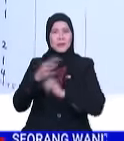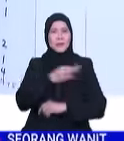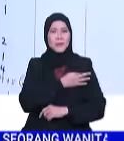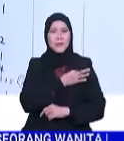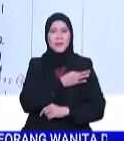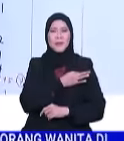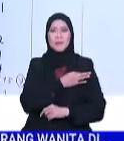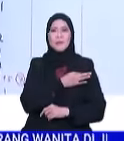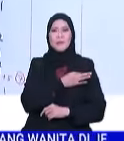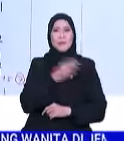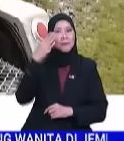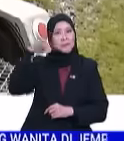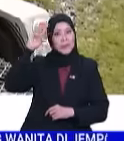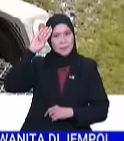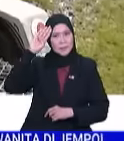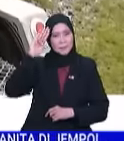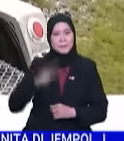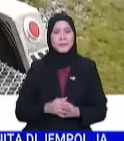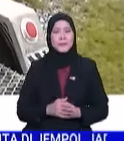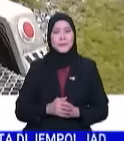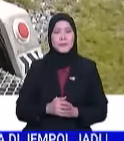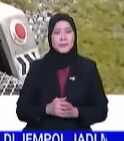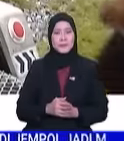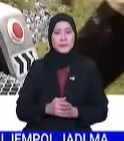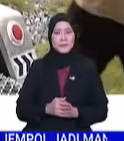Perlis, PVEK Kangar.